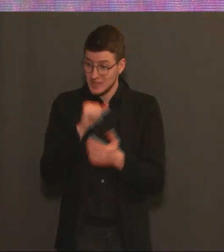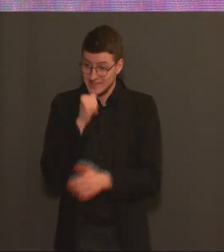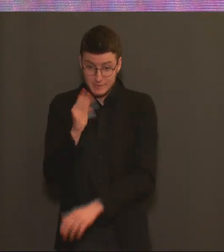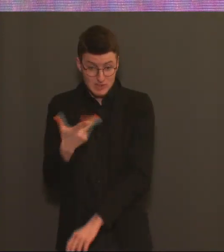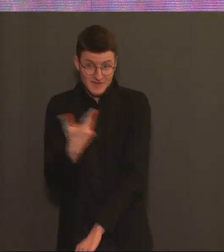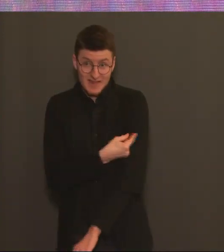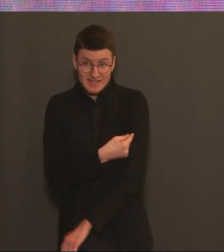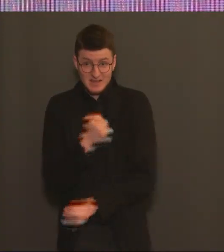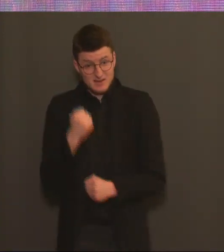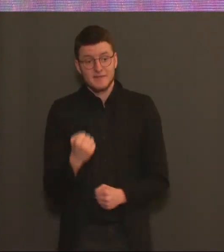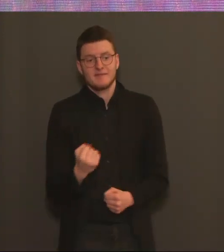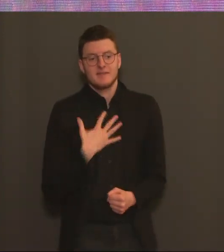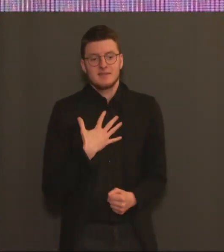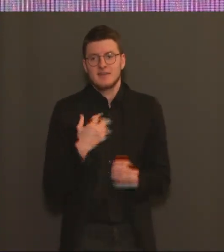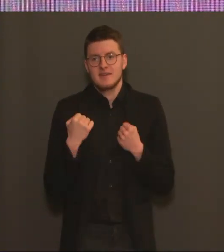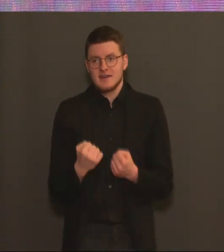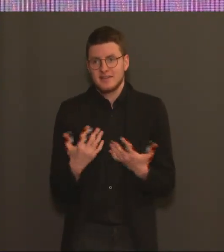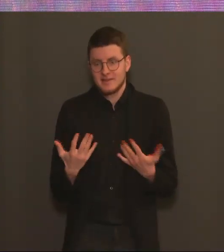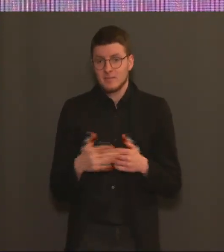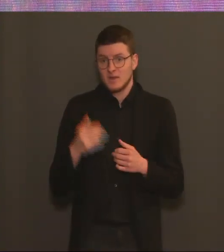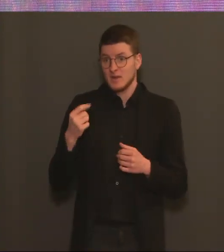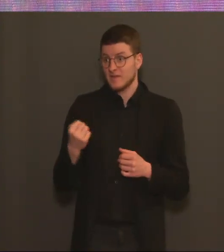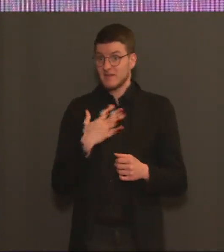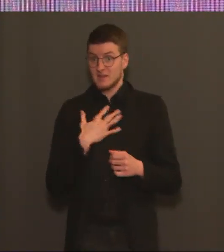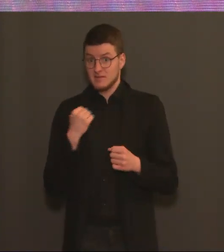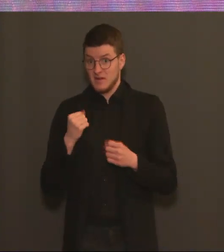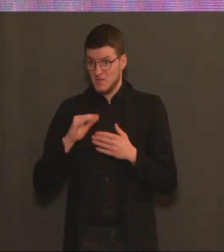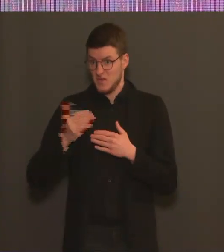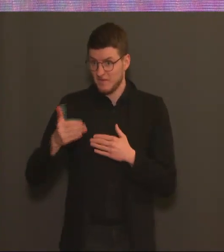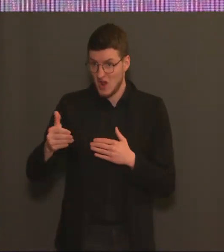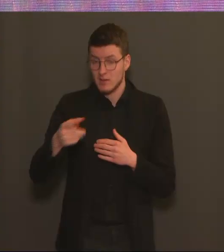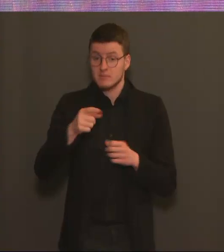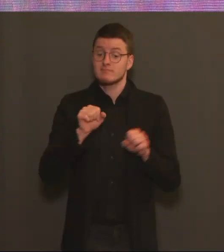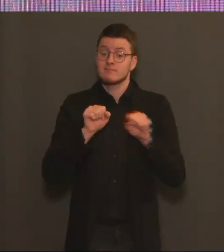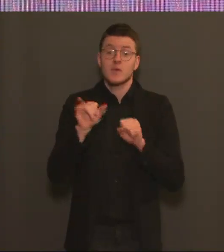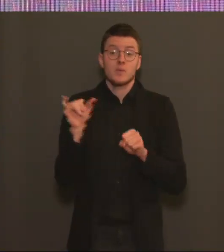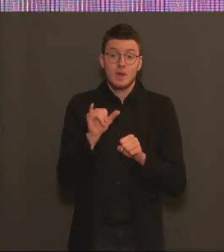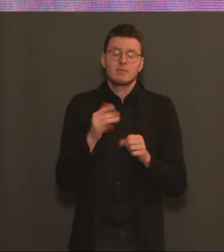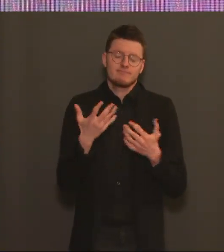kans op ernstige complicaties kan u juist vermijden door u te laten vaccineren.